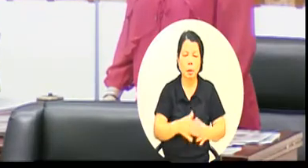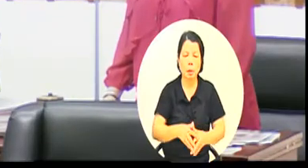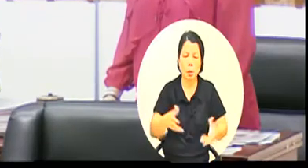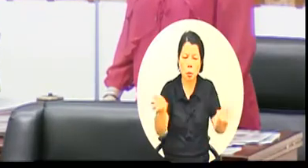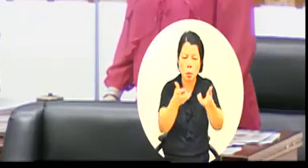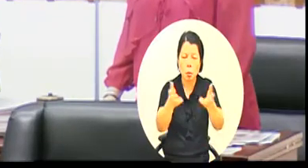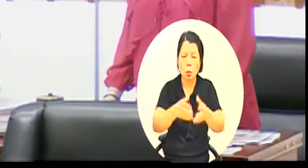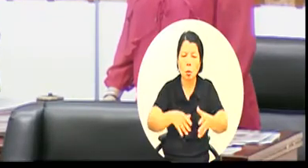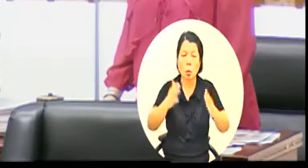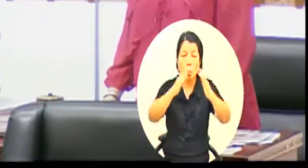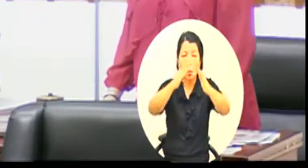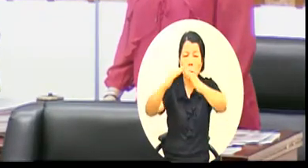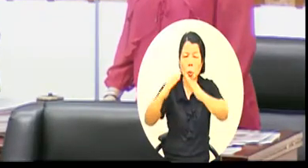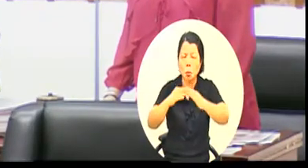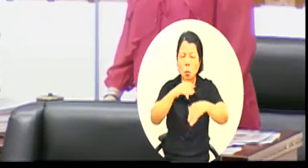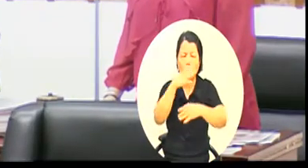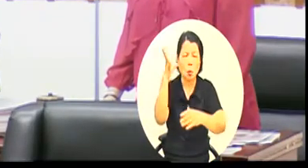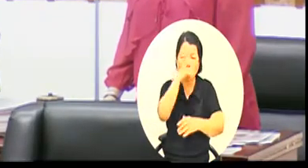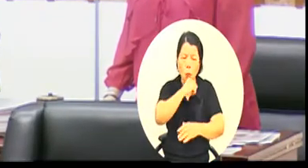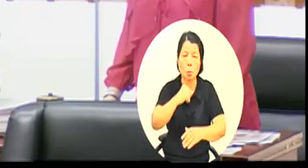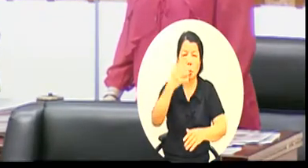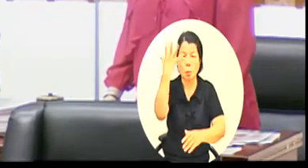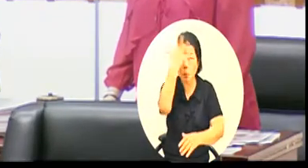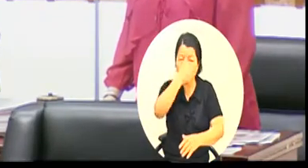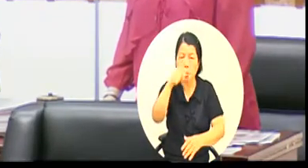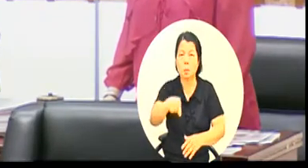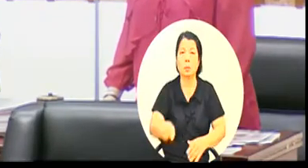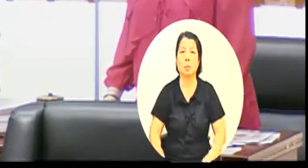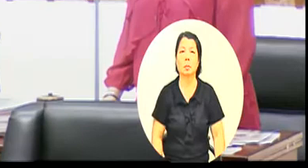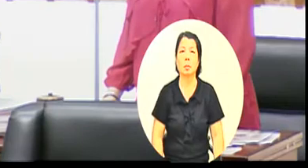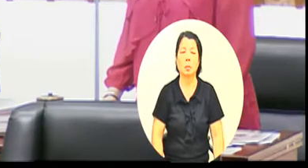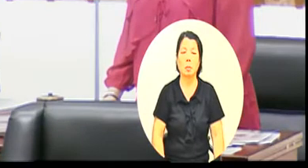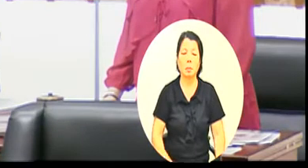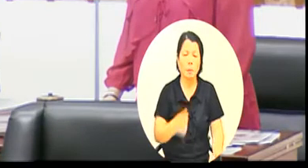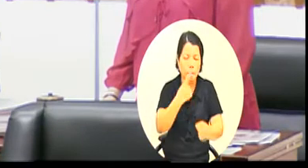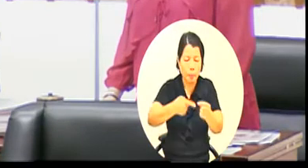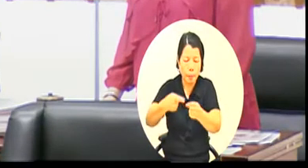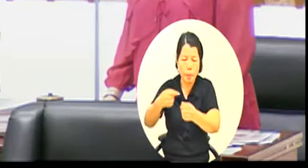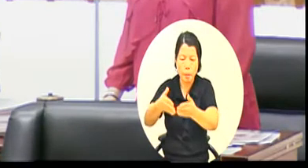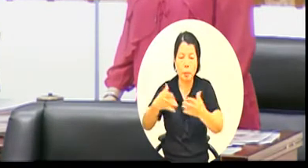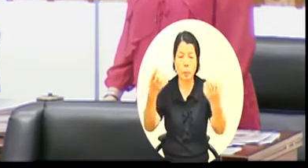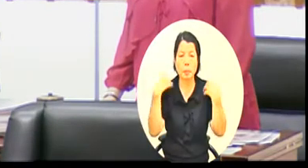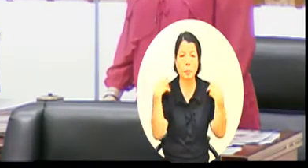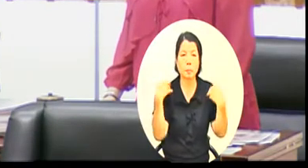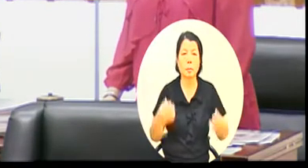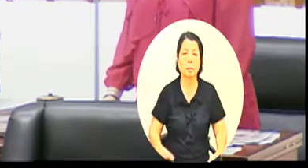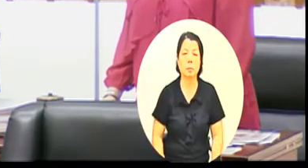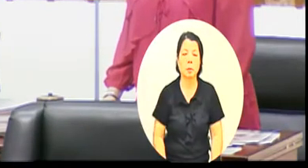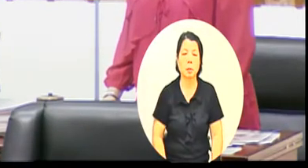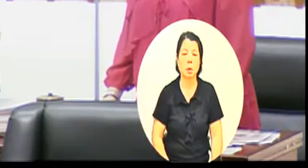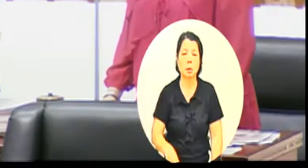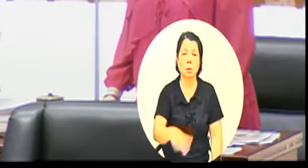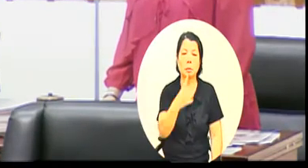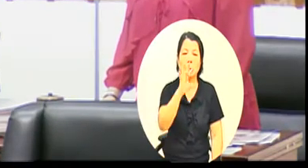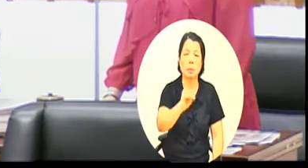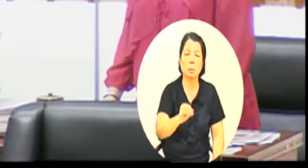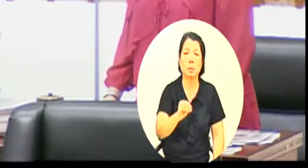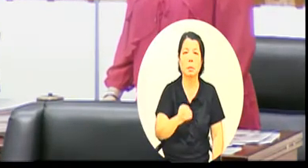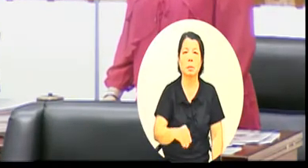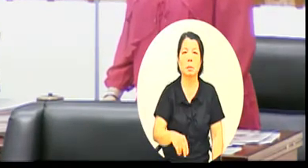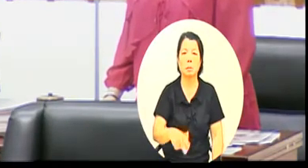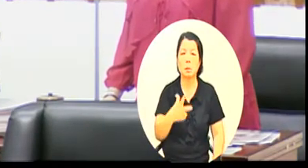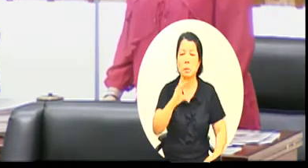那市场的这个机能也萎缩。那最重要还是因为每年我们要承担这个700多万的租金，所以我们才会在今